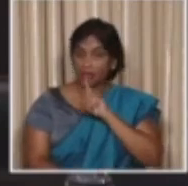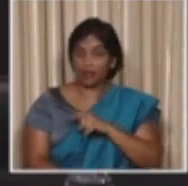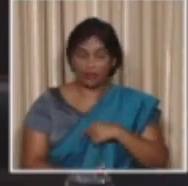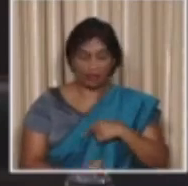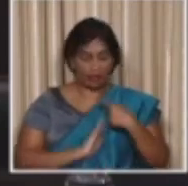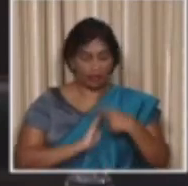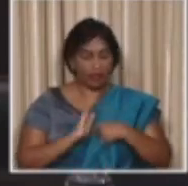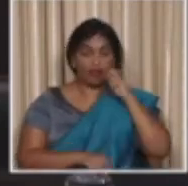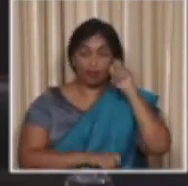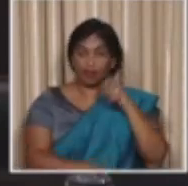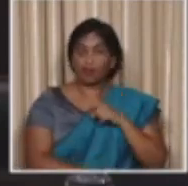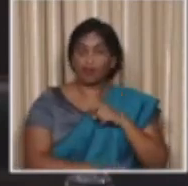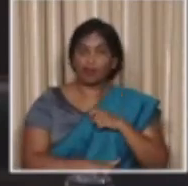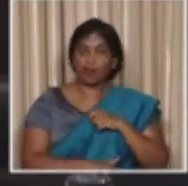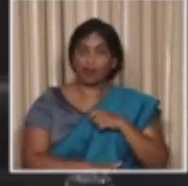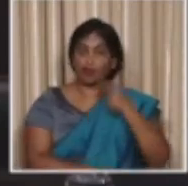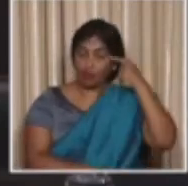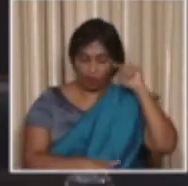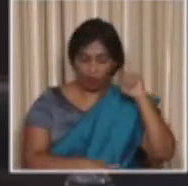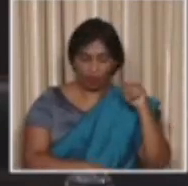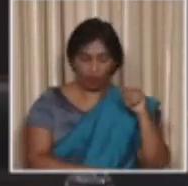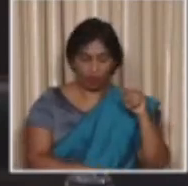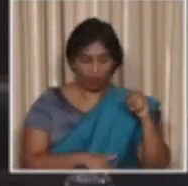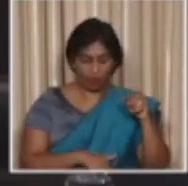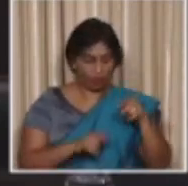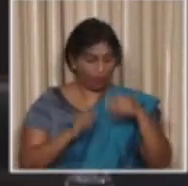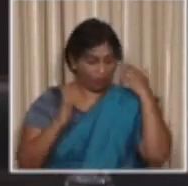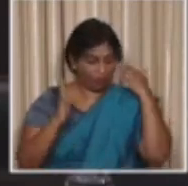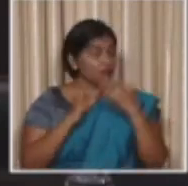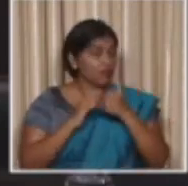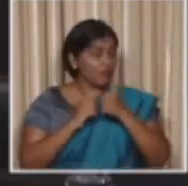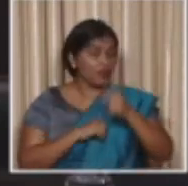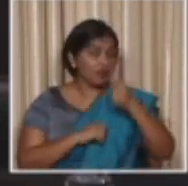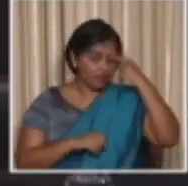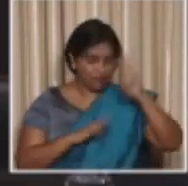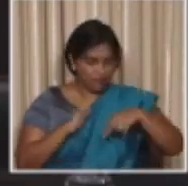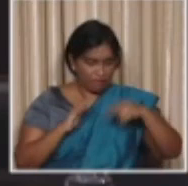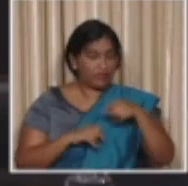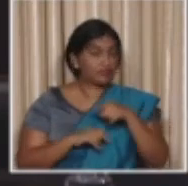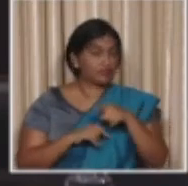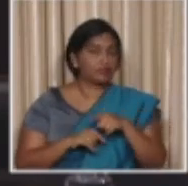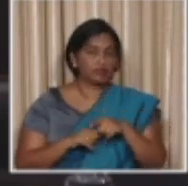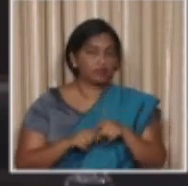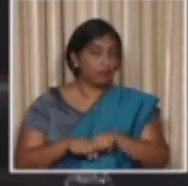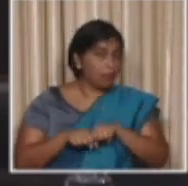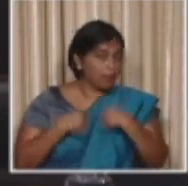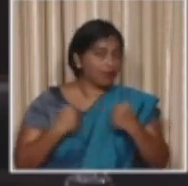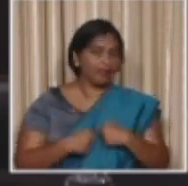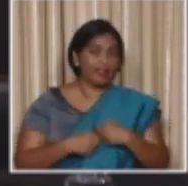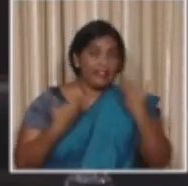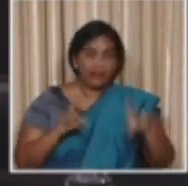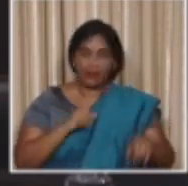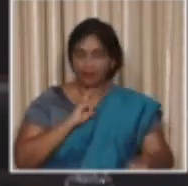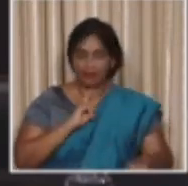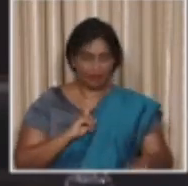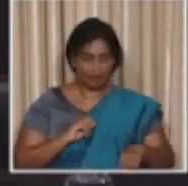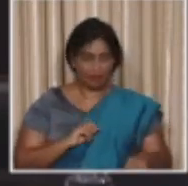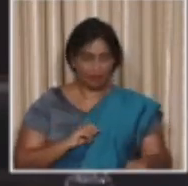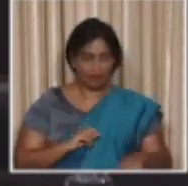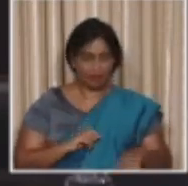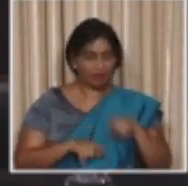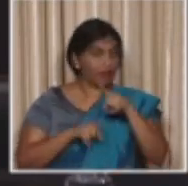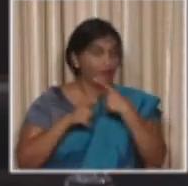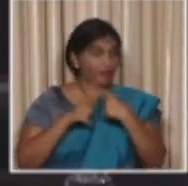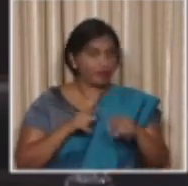मिराटे जनता वबुतुमा किलती अतिवेलाती विश्वास भंगे इवराई किय ओबुतुमा वितरग्नि मे